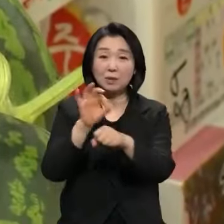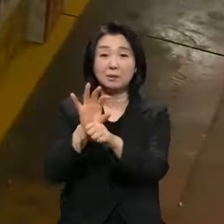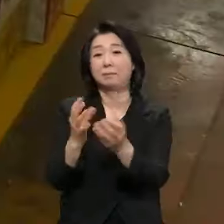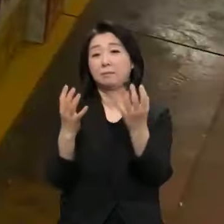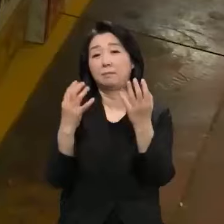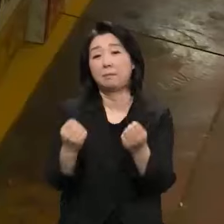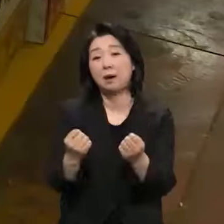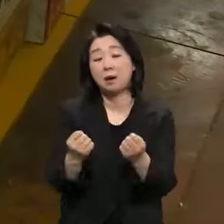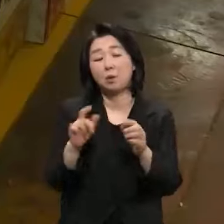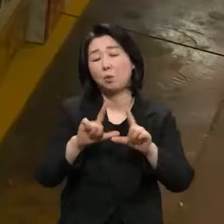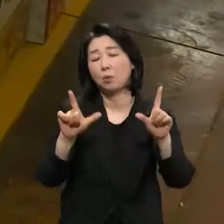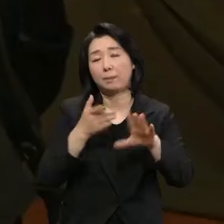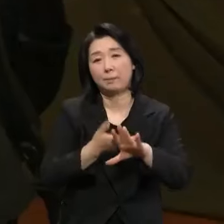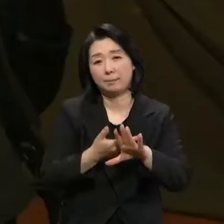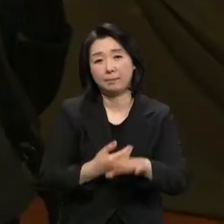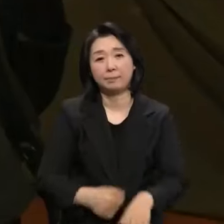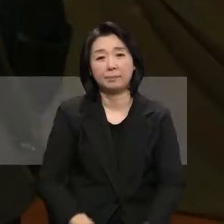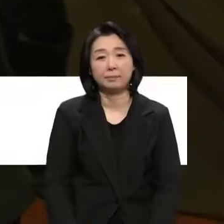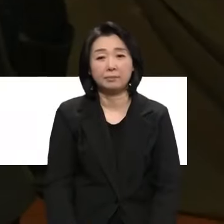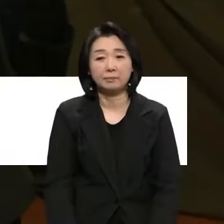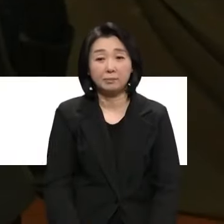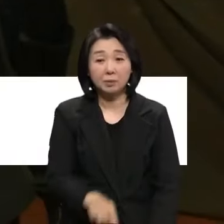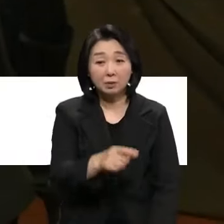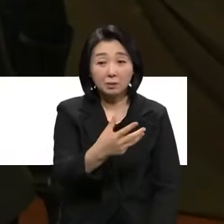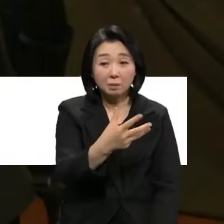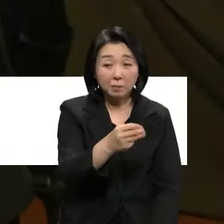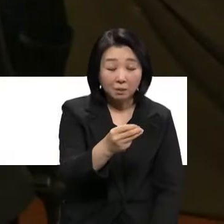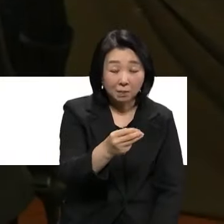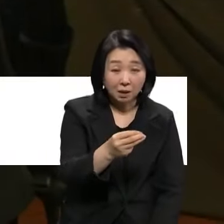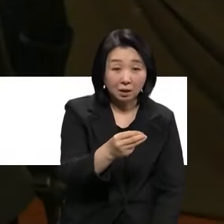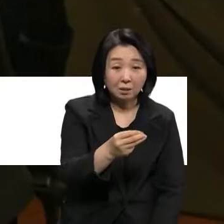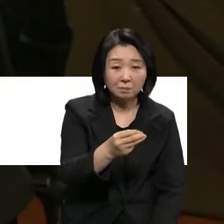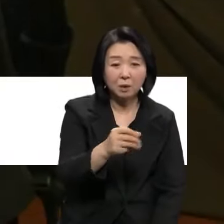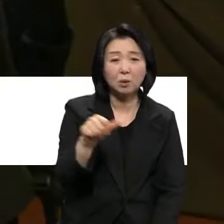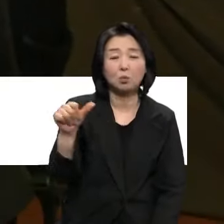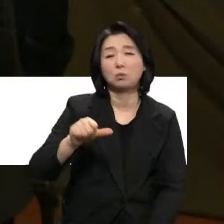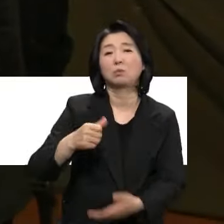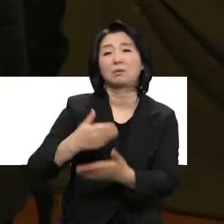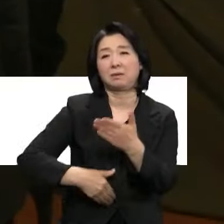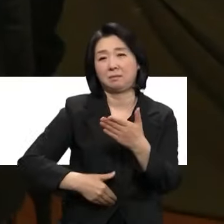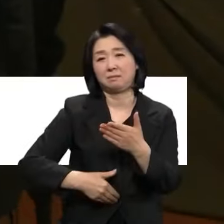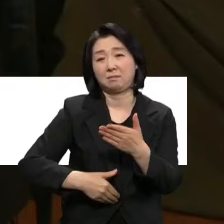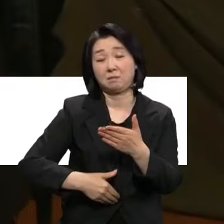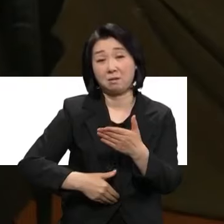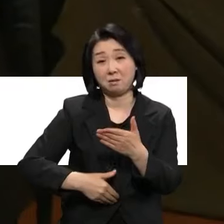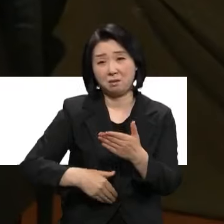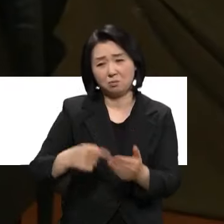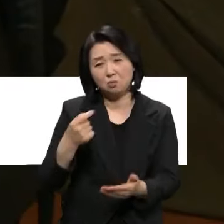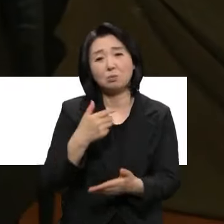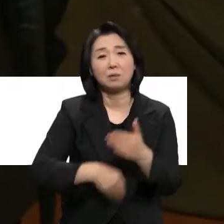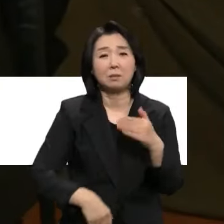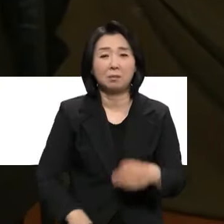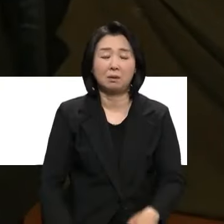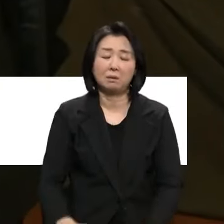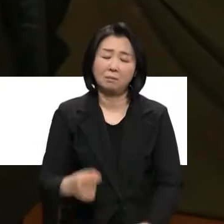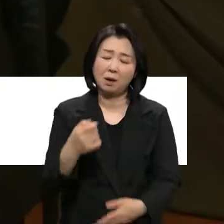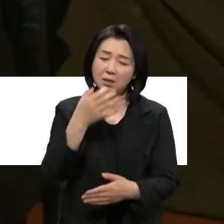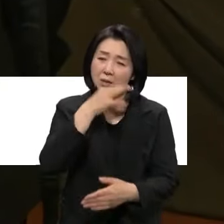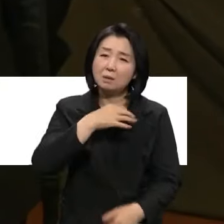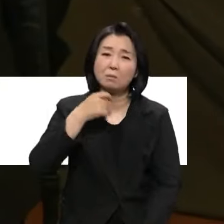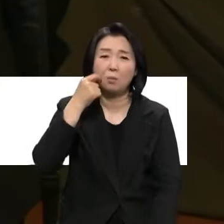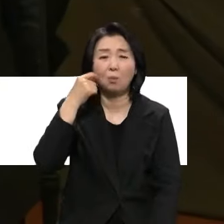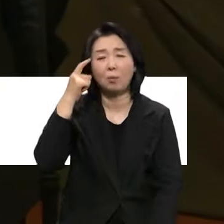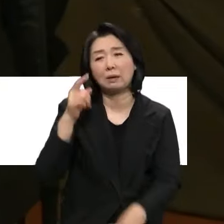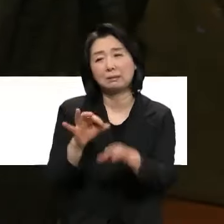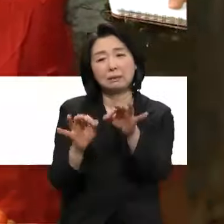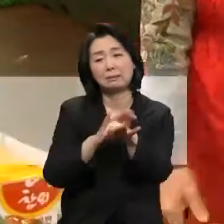때지만 올해는 다릅니다. 네, 8만 원. 받으면 한 5천 원 남나? 그거밖에 안 나와요. 많이 못 남겨. 장사가